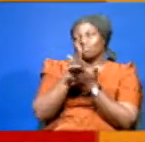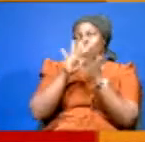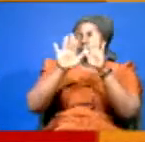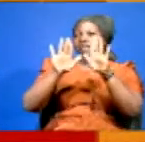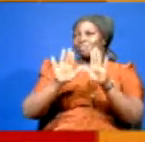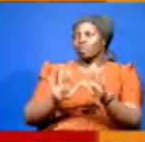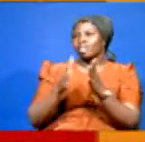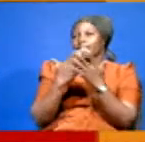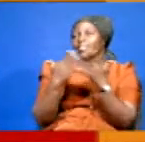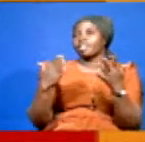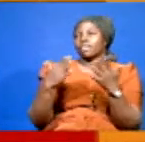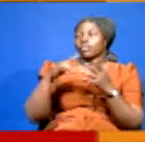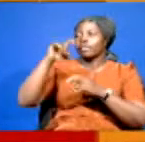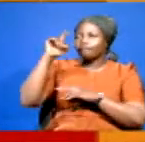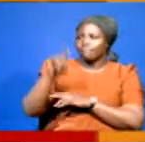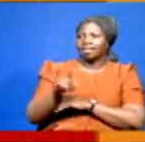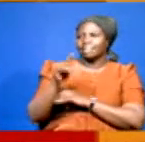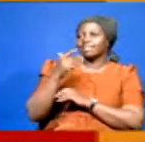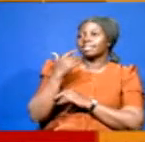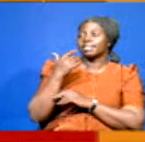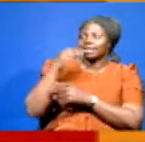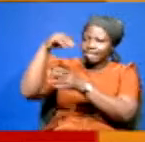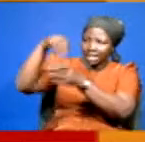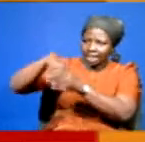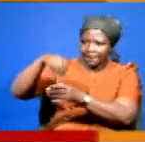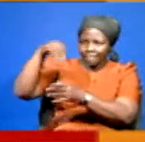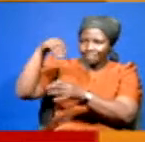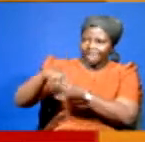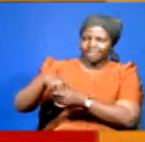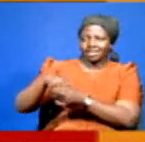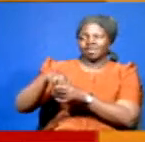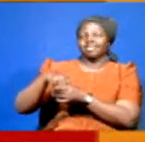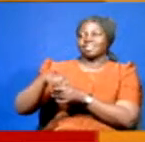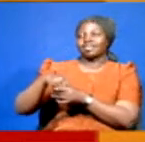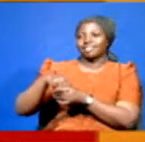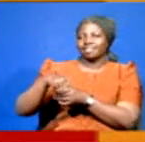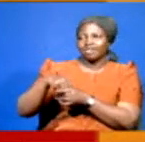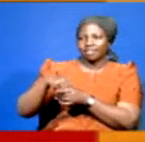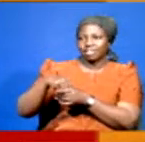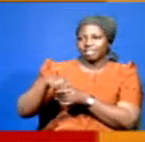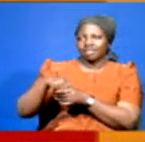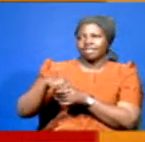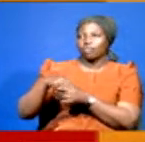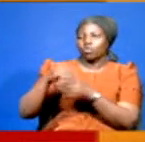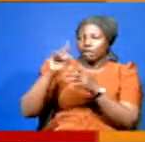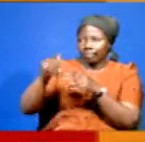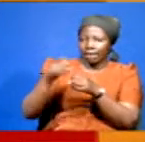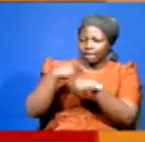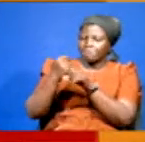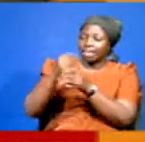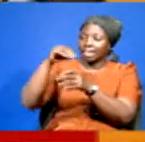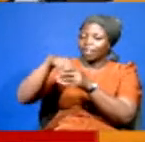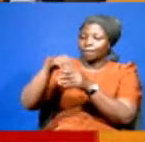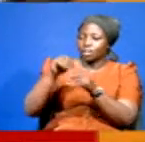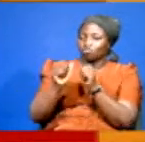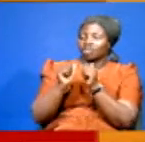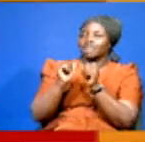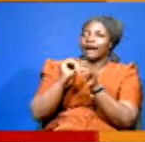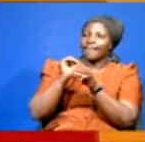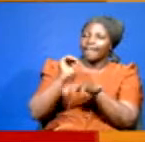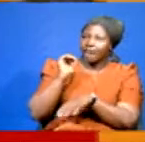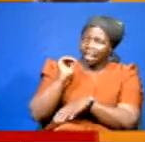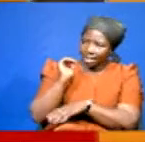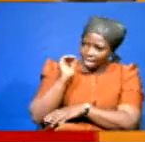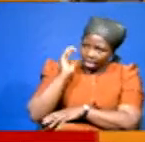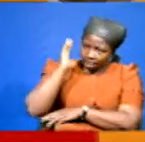lazima tuweke ile investments iko na direct impact kwa mwananchi. tusitumie pesa kutengeneza zile tunaita kwa